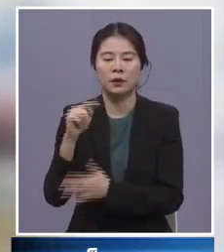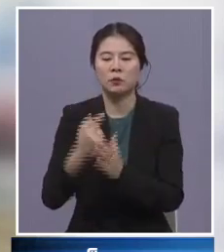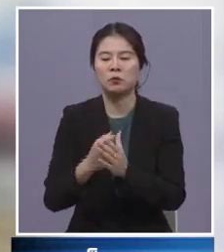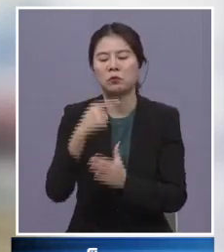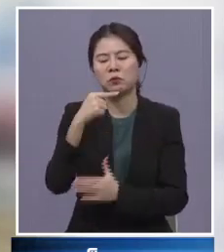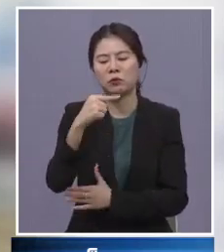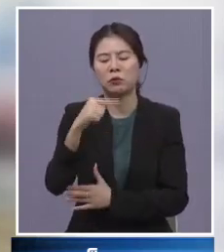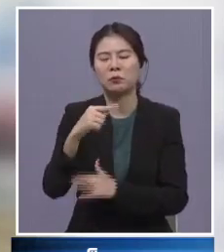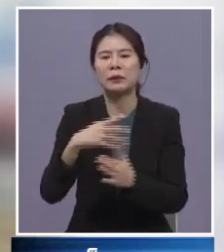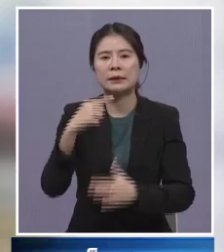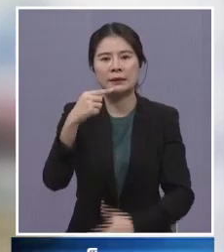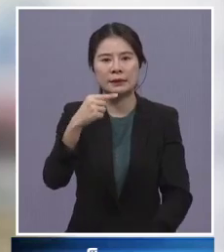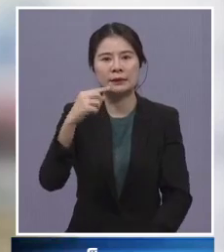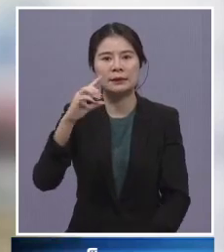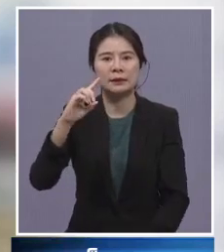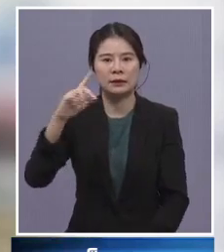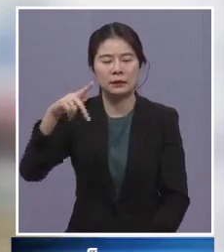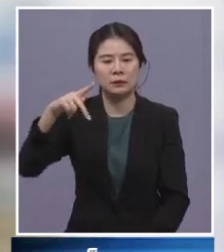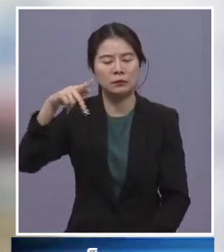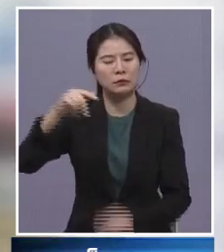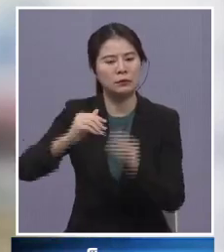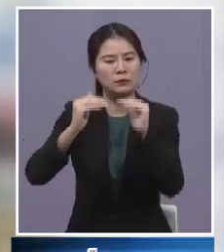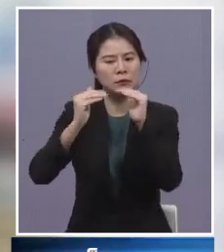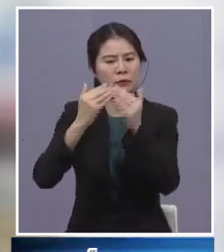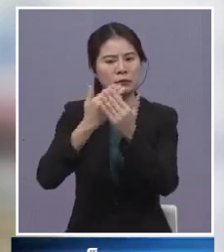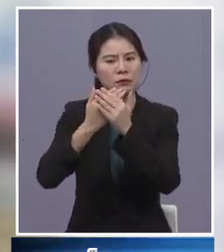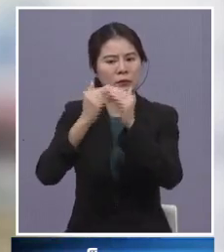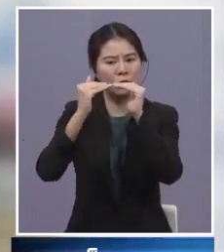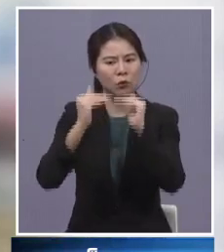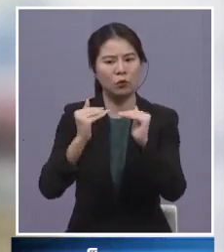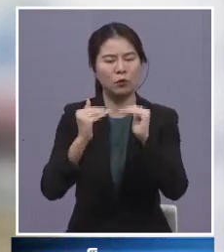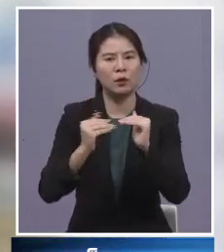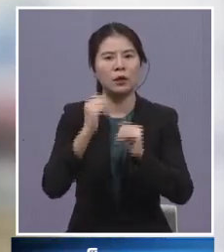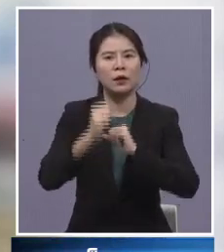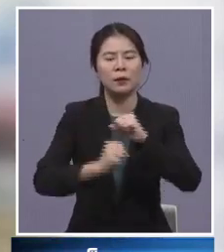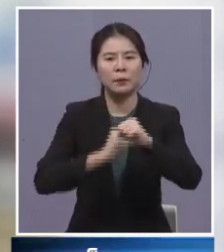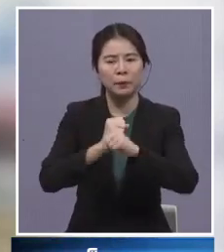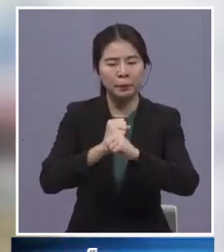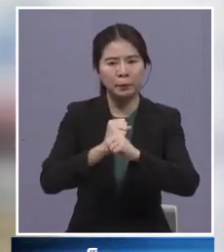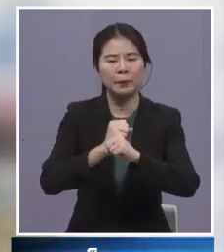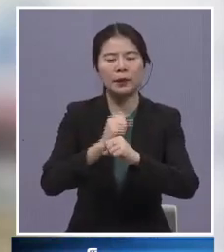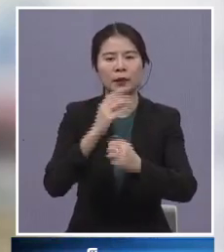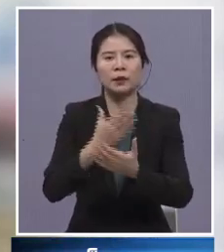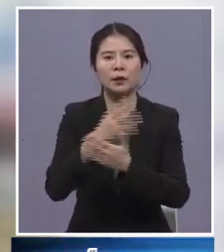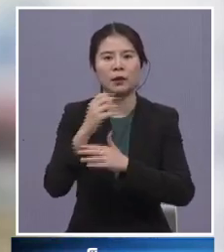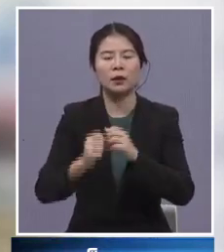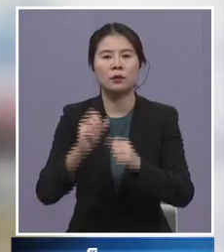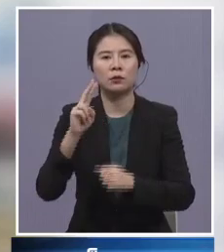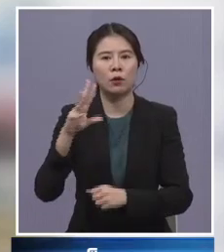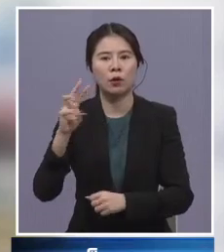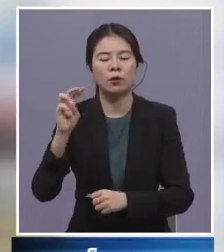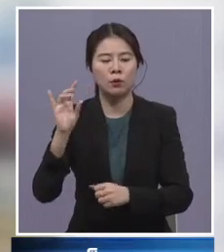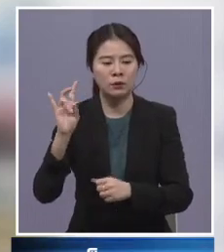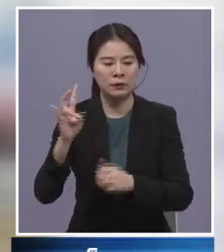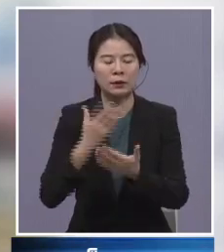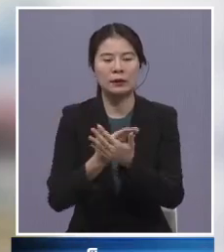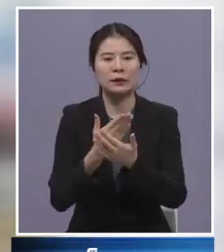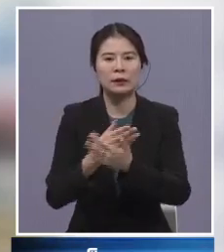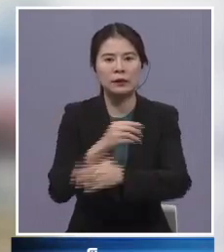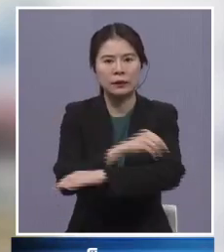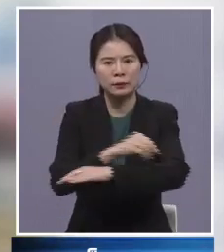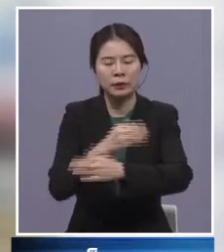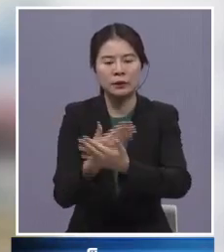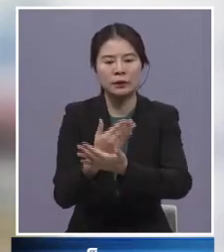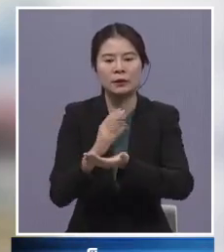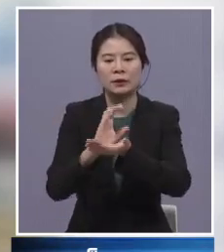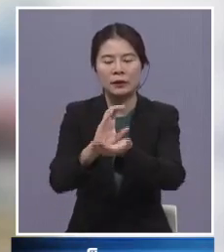ทำให้ GDP ต่ำเตี้ย แล้วบอกงบประมาณ 67 ได้ช้าอยู่นะ เออเนี่ยครับบอกว่ารัฐบาลอุปโภคติดลบเพราะอะไรการลงทุนรัฐติดลบเพราะอะ